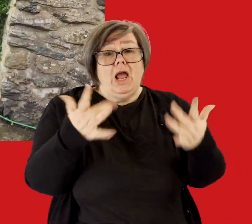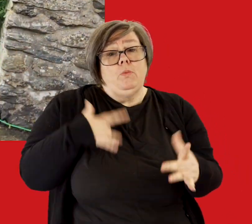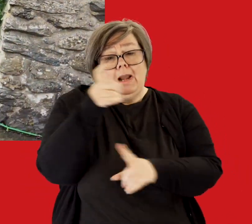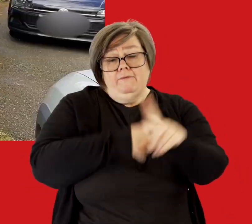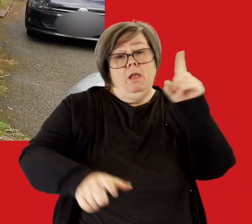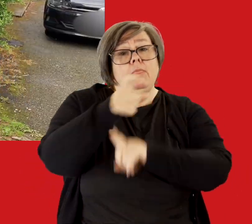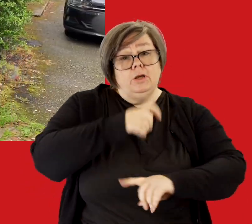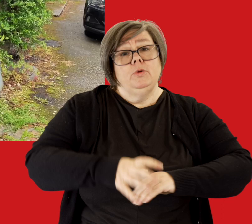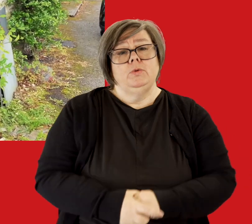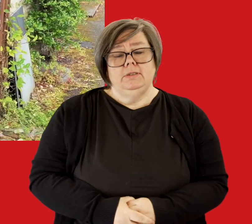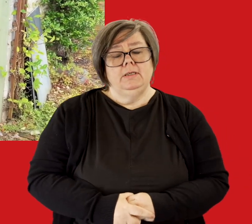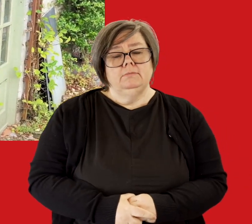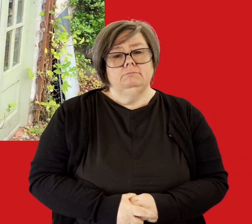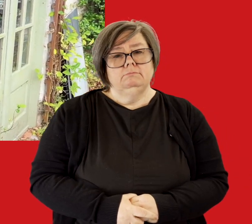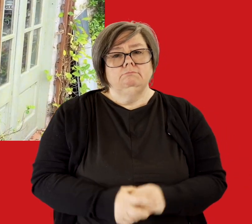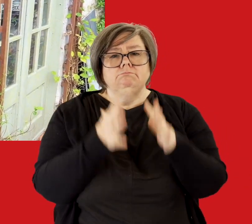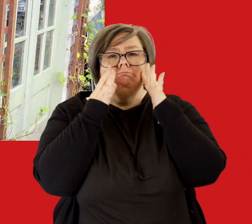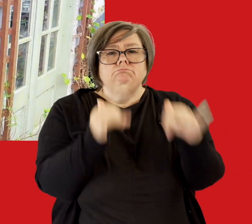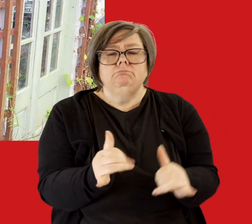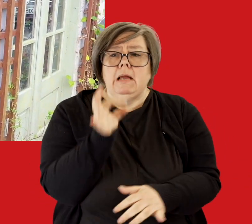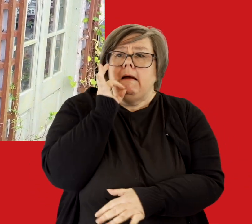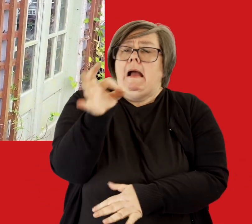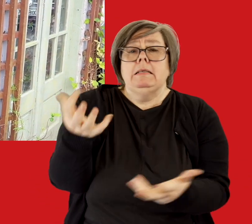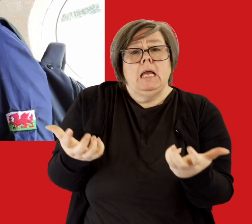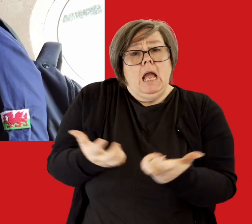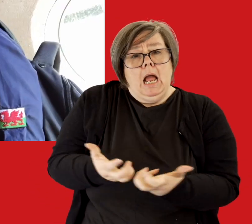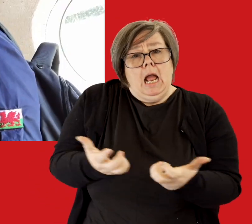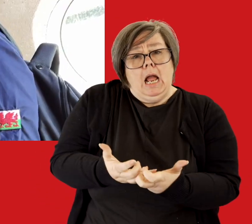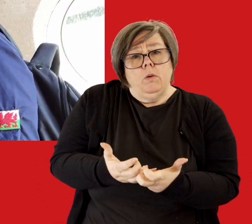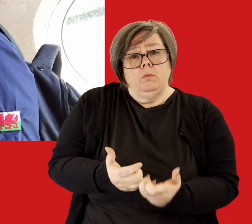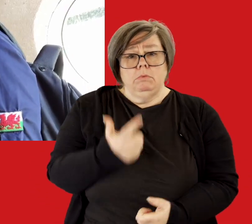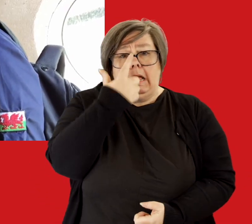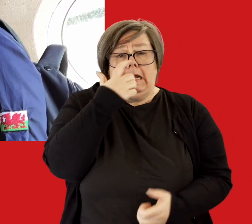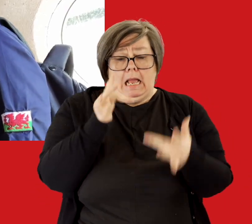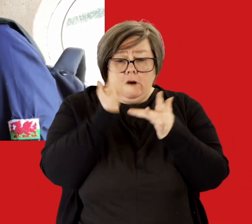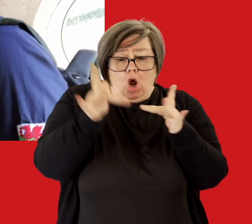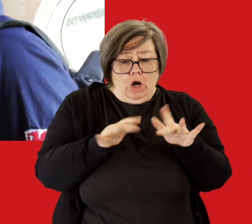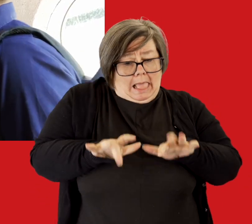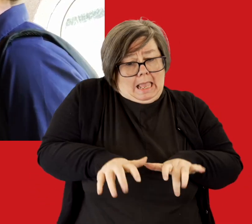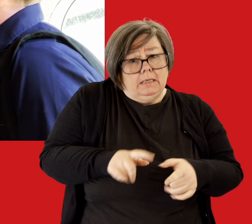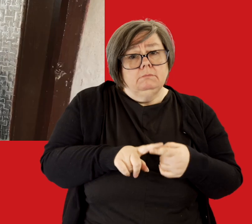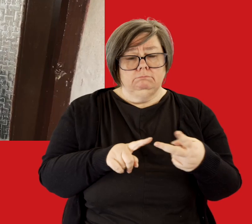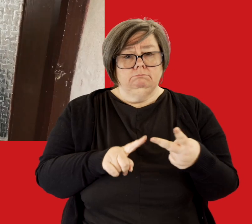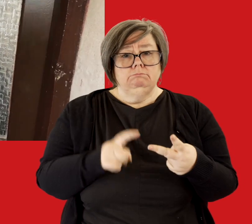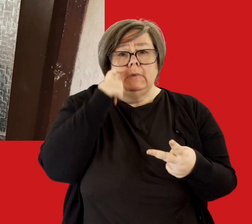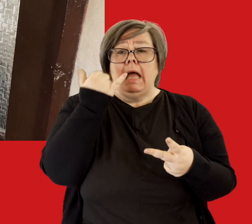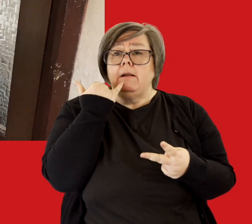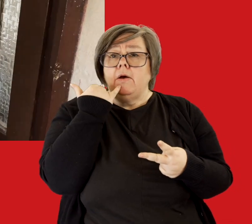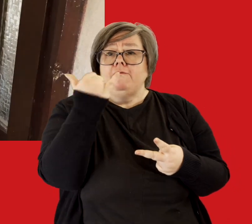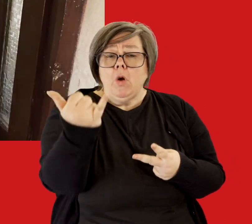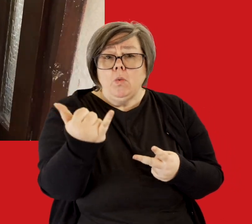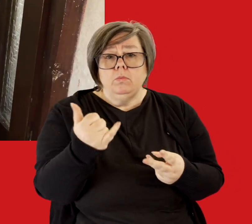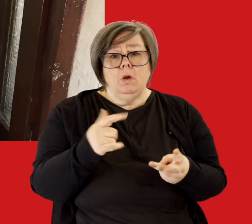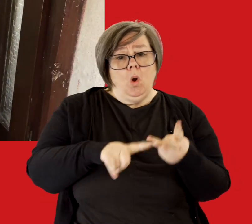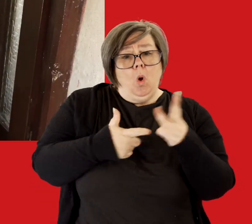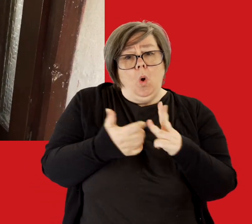archwiliadau diogel ac iach am ddim i bawb o fewn y gymuned. Gallwch ofyn am archwiliad diogel ac iach unai drwy lenwi'r